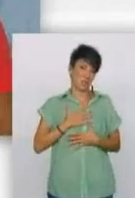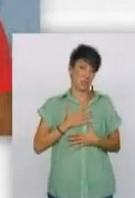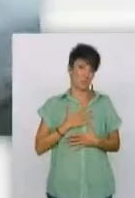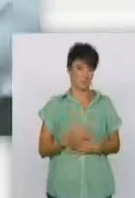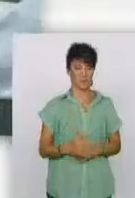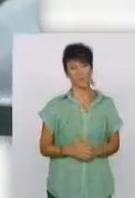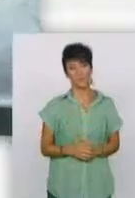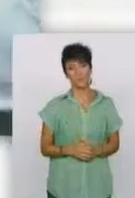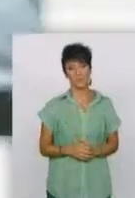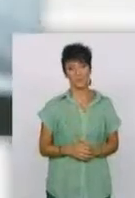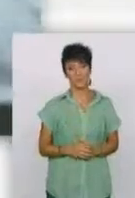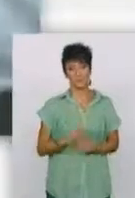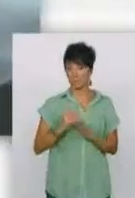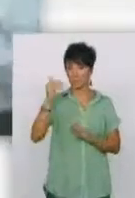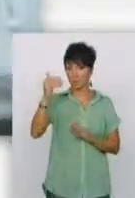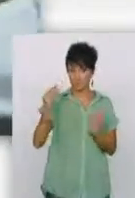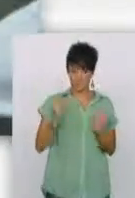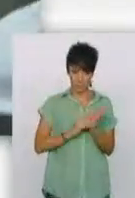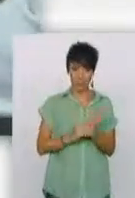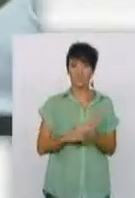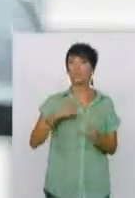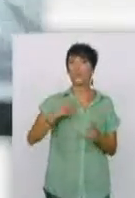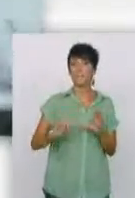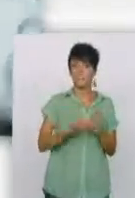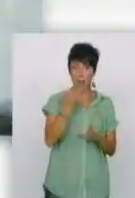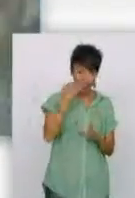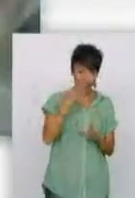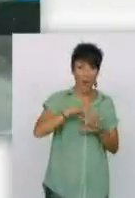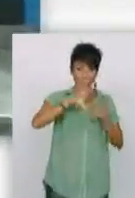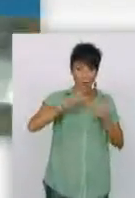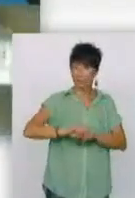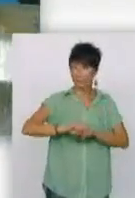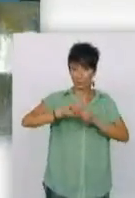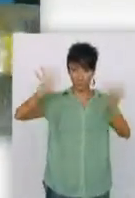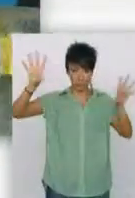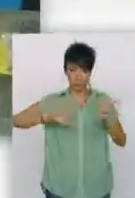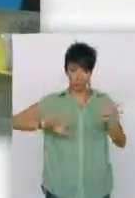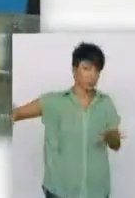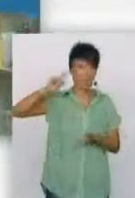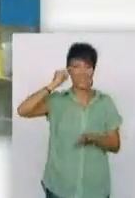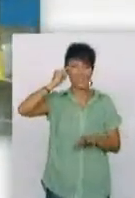μάθει. Επόμενος στόχος της εταιρείας, το μέλι με Κρόκο Κοζάνης και μαστίχα Χίου, να κατακτήσει την αχανή αγορά της Κίνας.